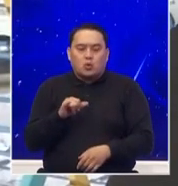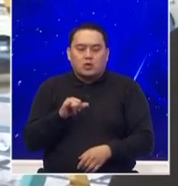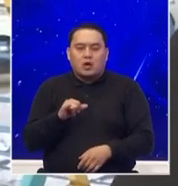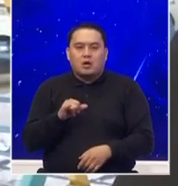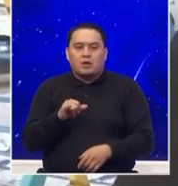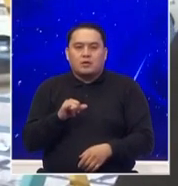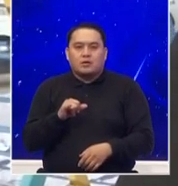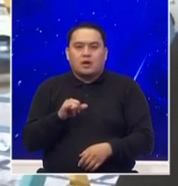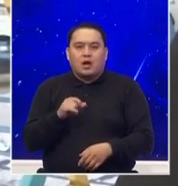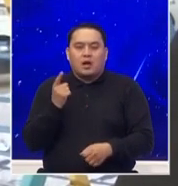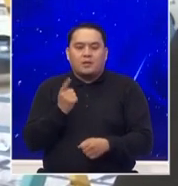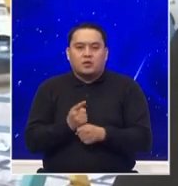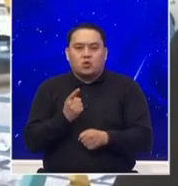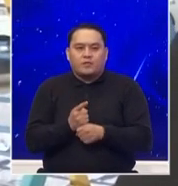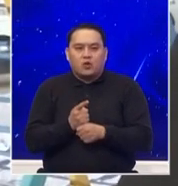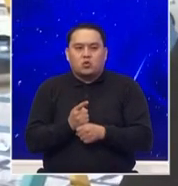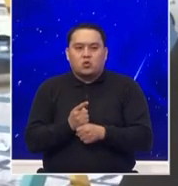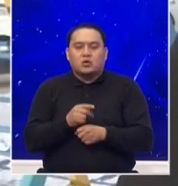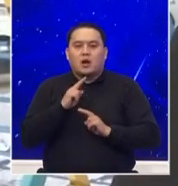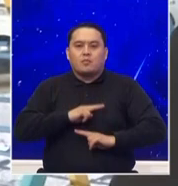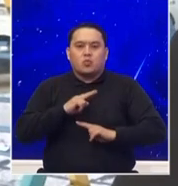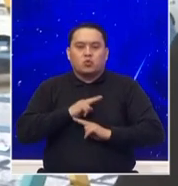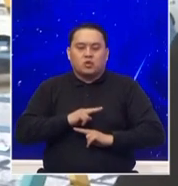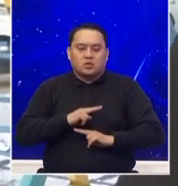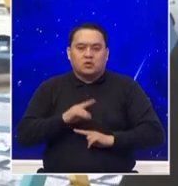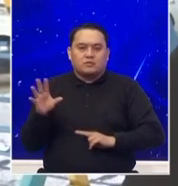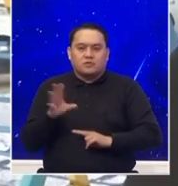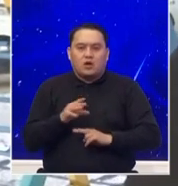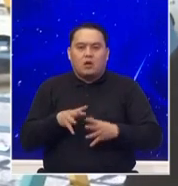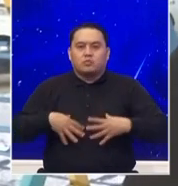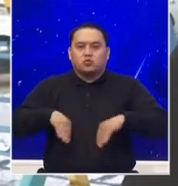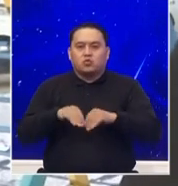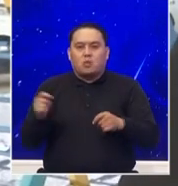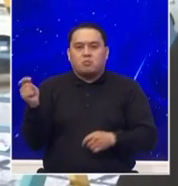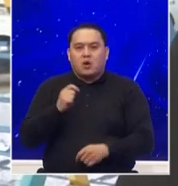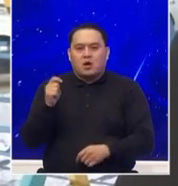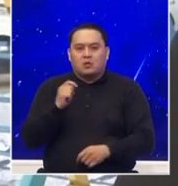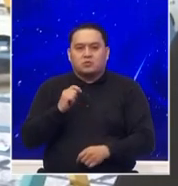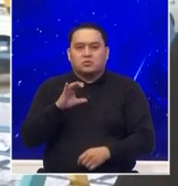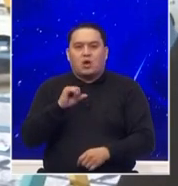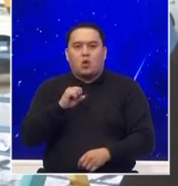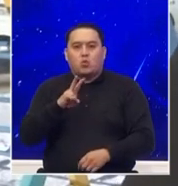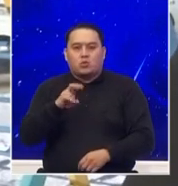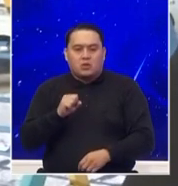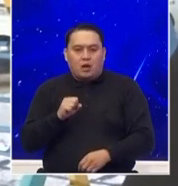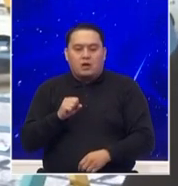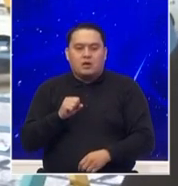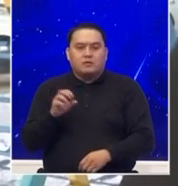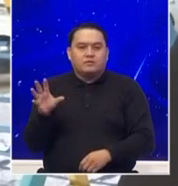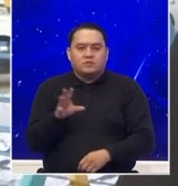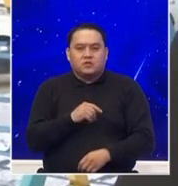суббота-воскресенье, не должны функционировать, работать общественные бани, сауны. Также